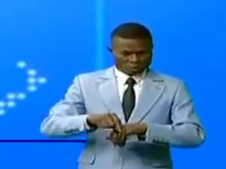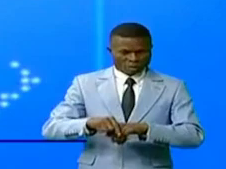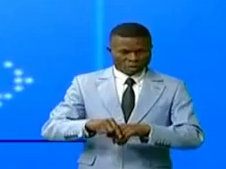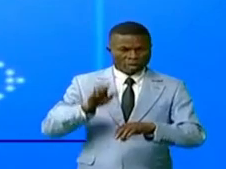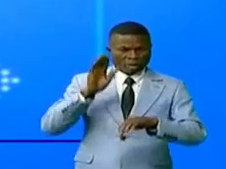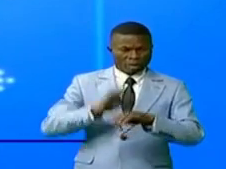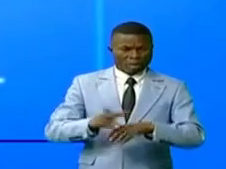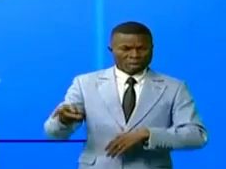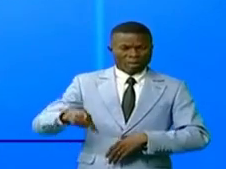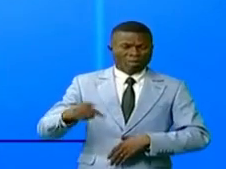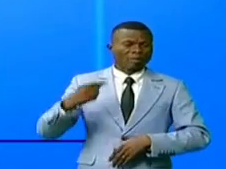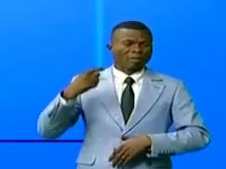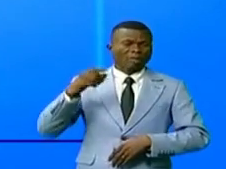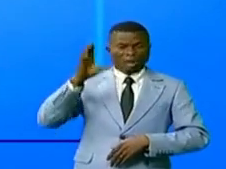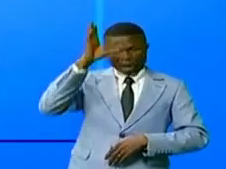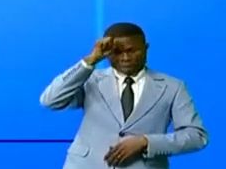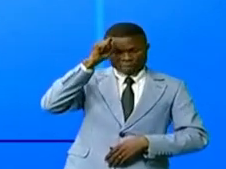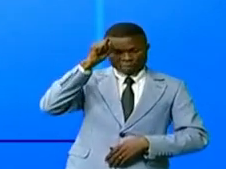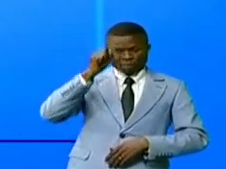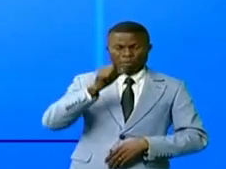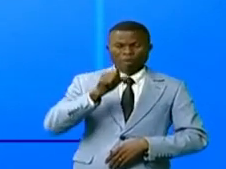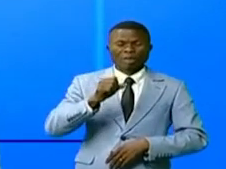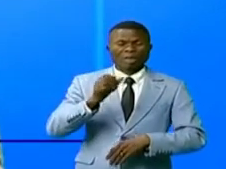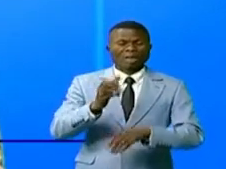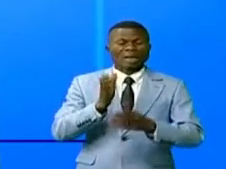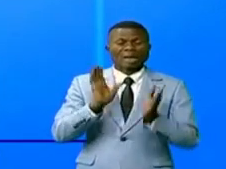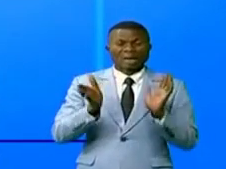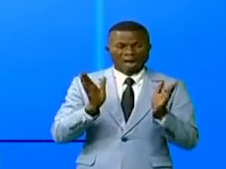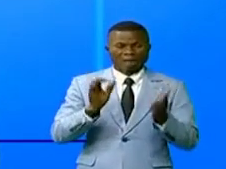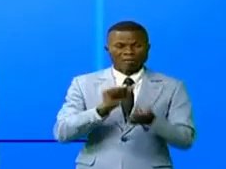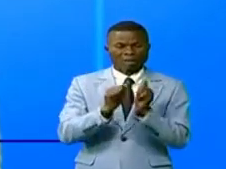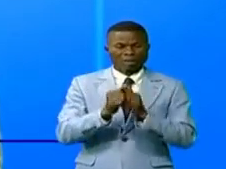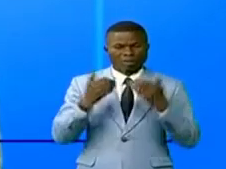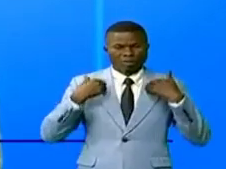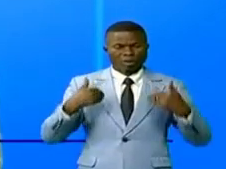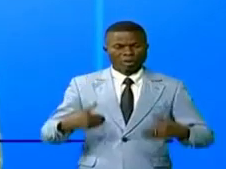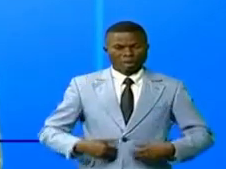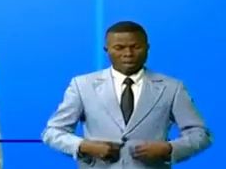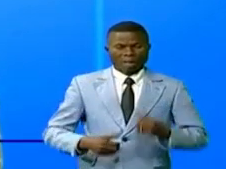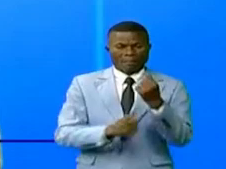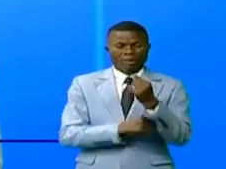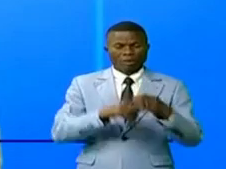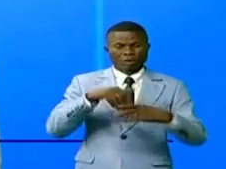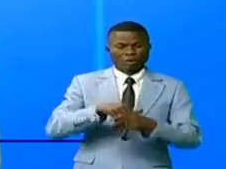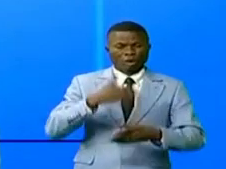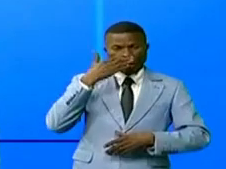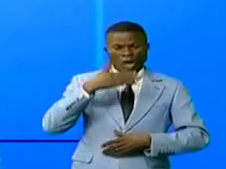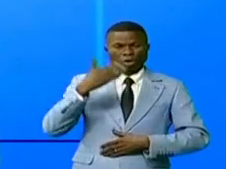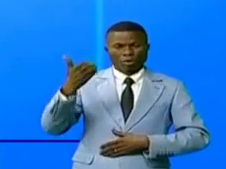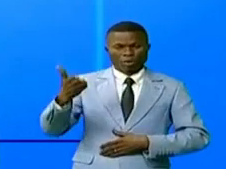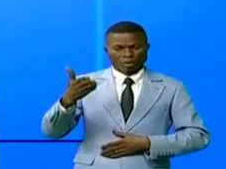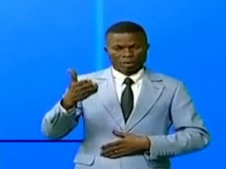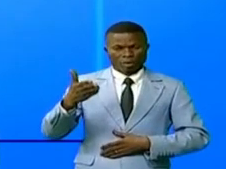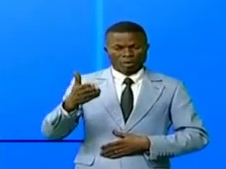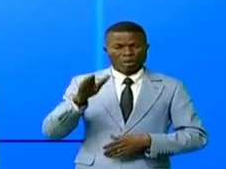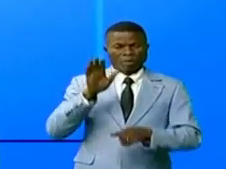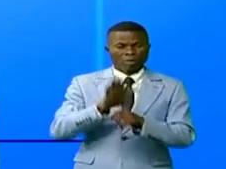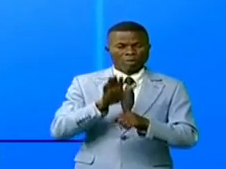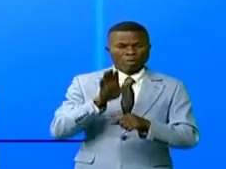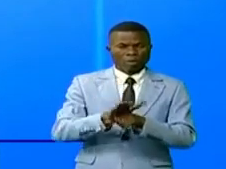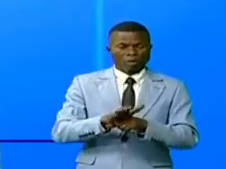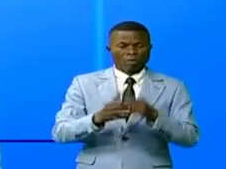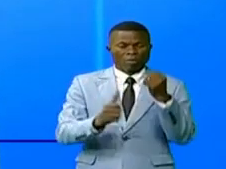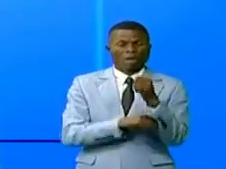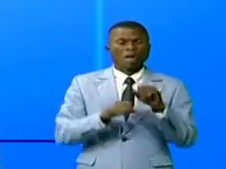province du Kwilu porte un réel préjudice sur la santé des populations. Le nombre de